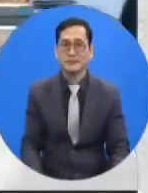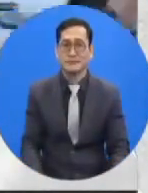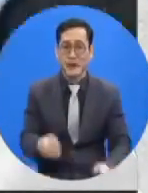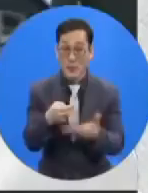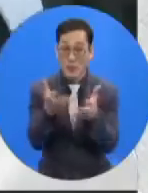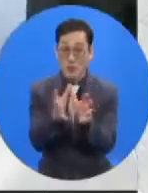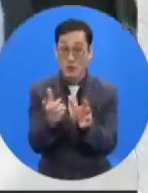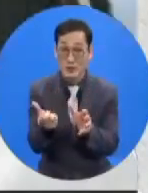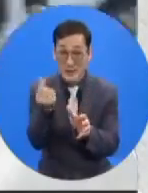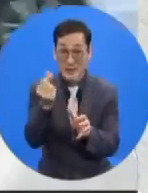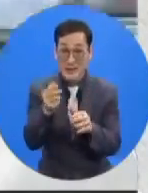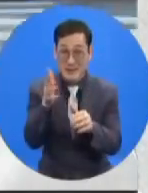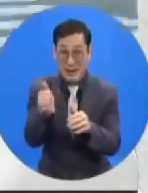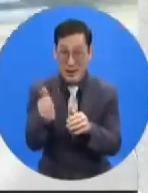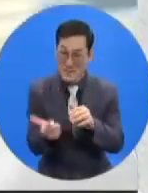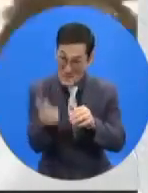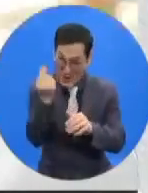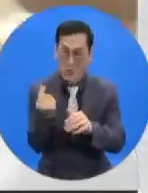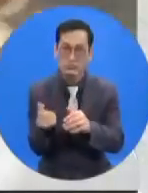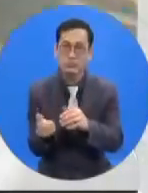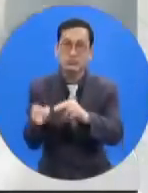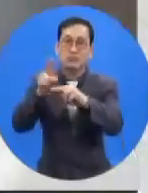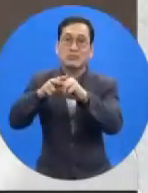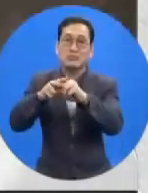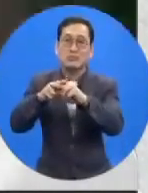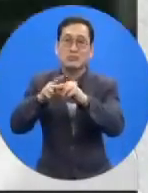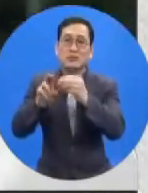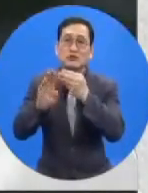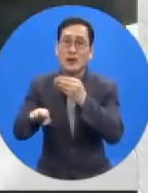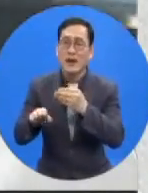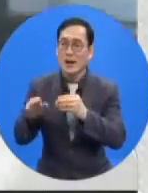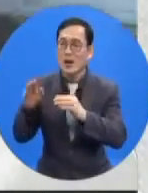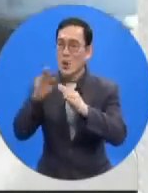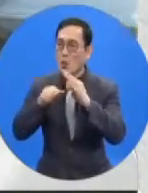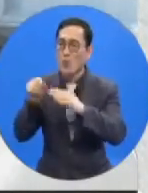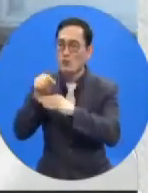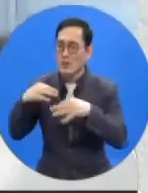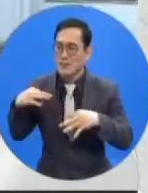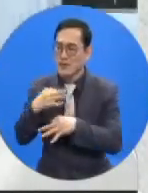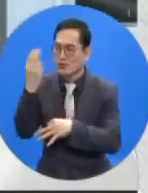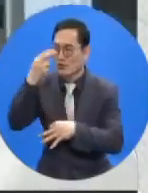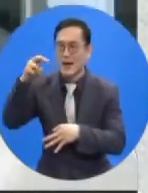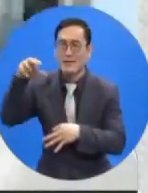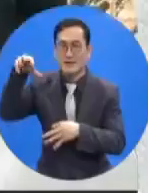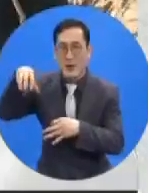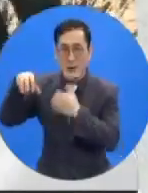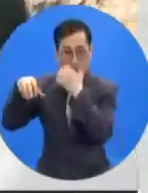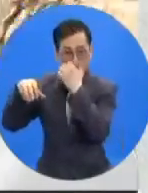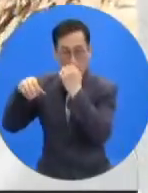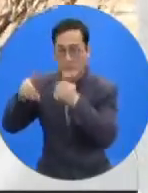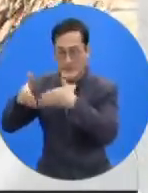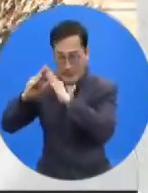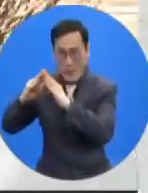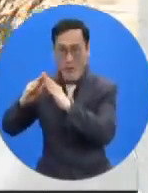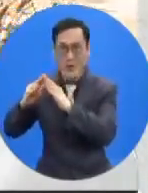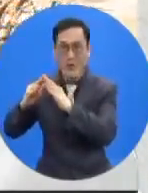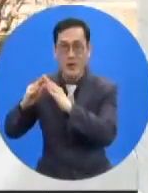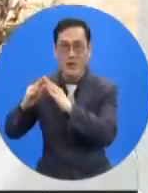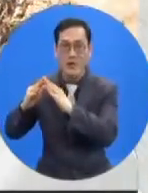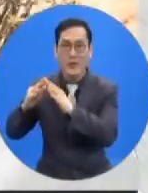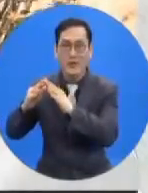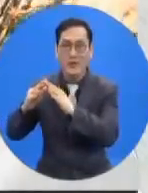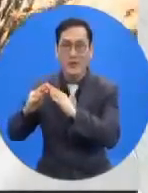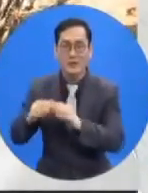이게 정치의 문제가 아닌데 이제 정치의 문제가 돼버렸습니다. 사실 검경 수사권 조정을 해야 됩니다. 그런데 그